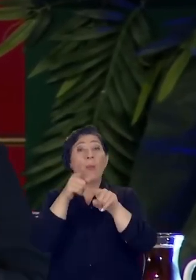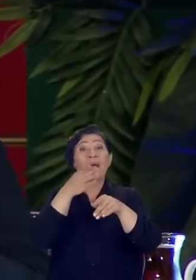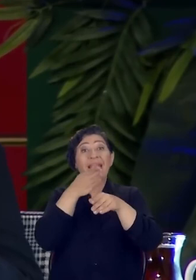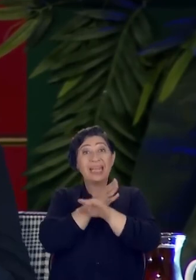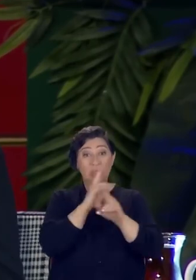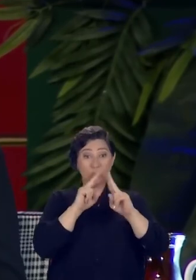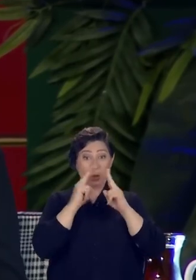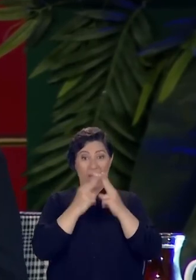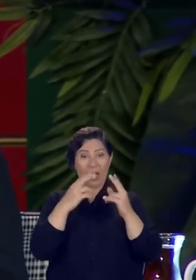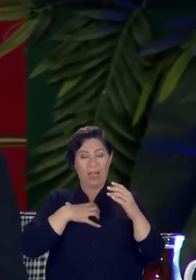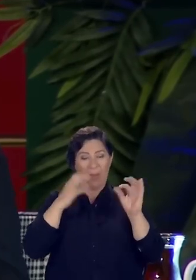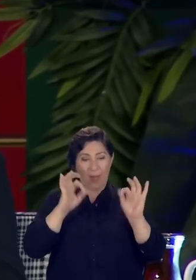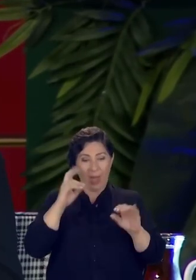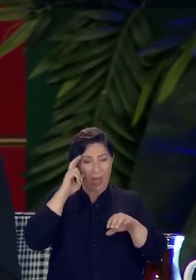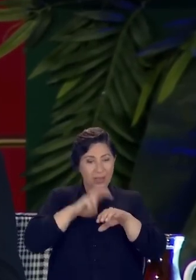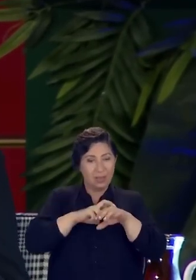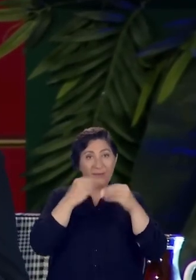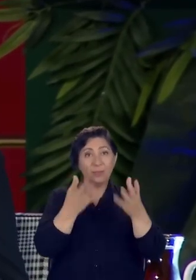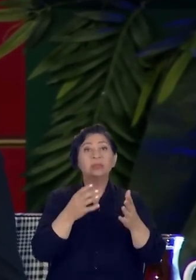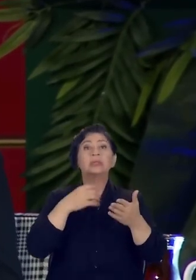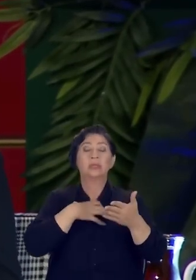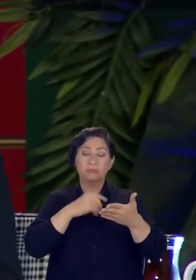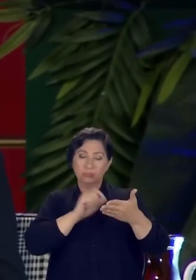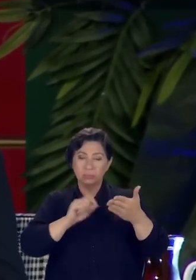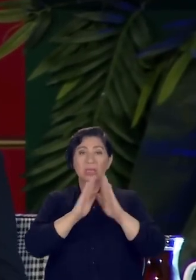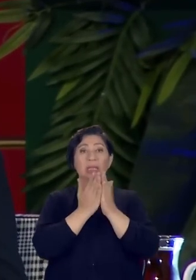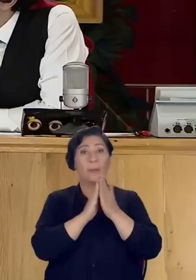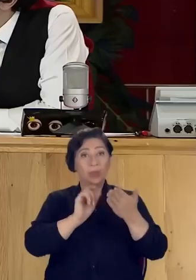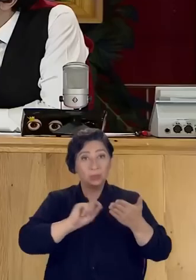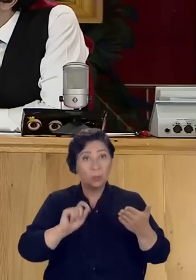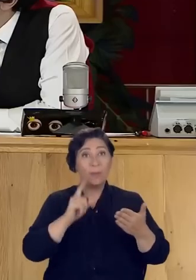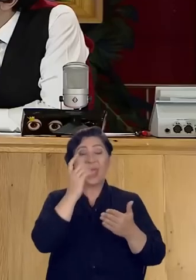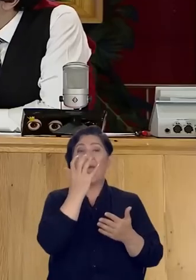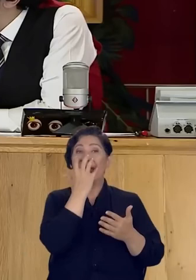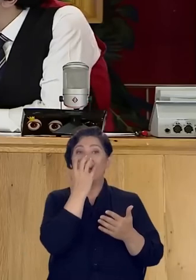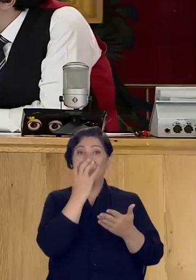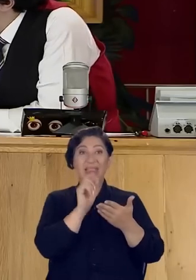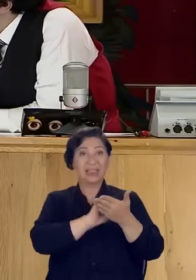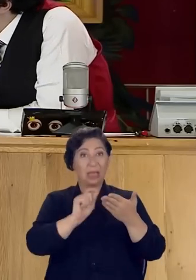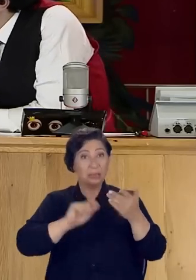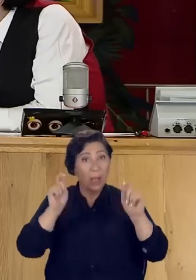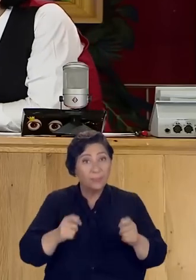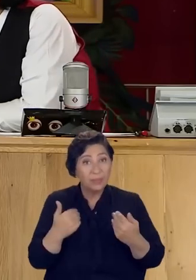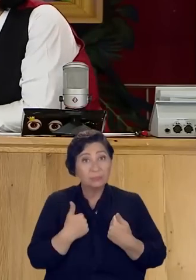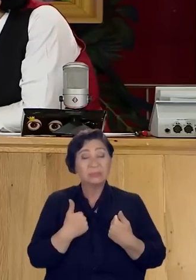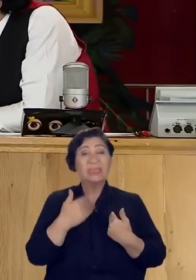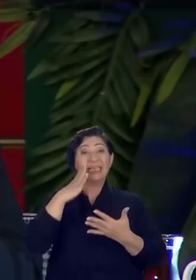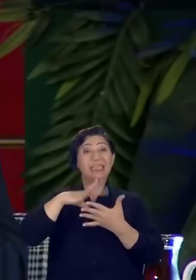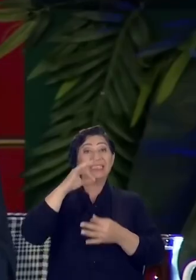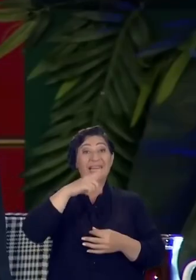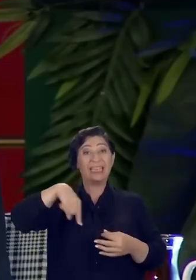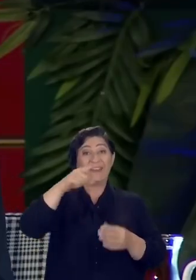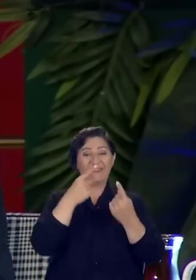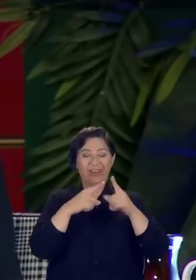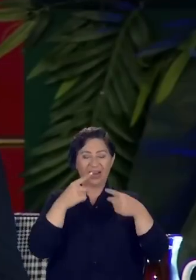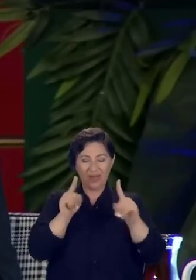gerçek dünyayı kendime devamlı hatırlatabilmek için senaryo yazıyorum, kitap yazıyorum, bir edebiyat dergisinde yazarlık yaptım. İnsanların karşısına